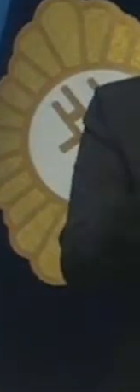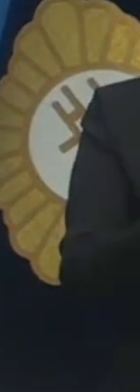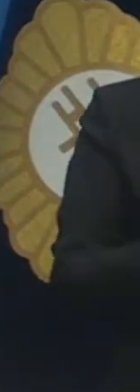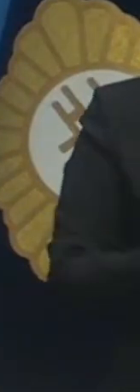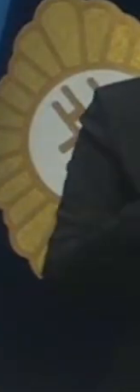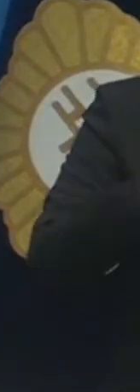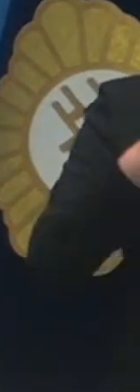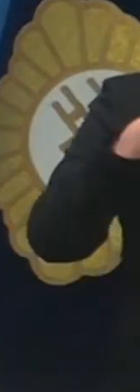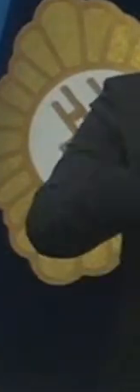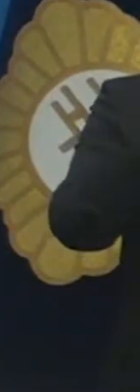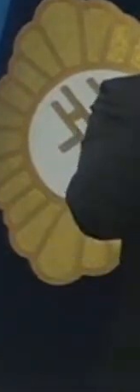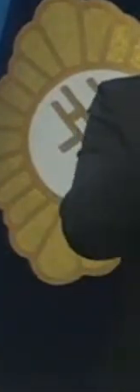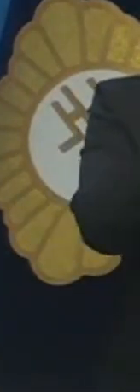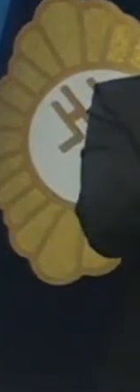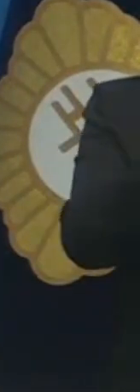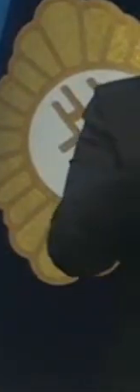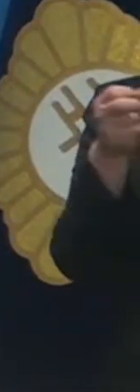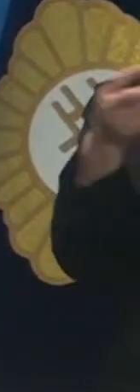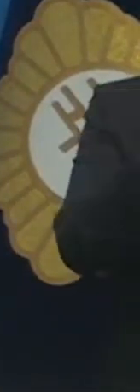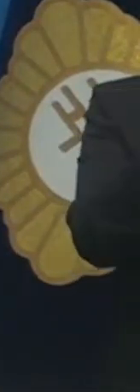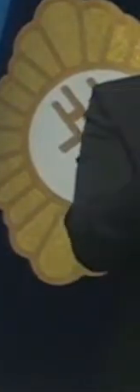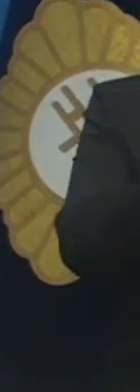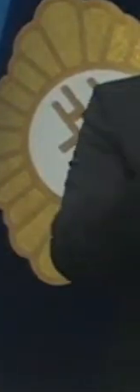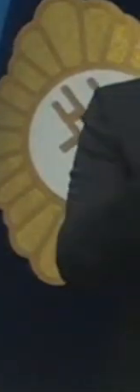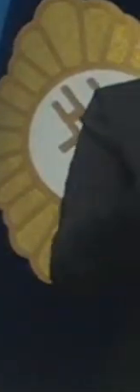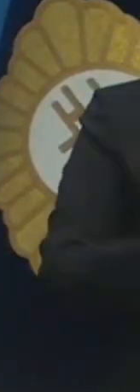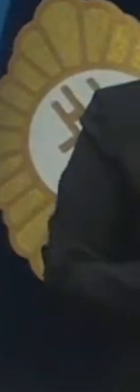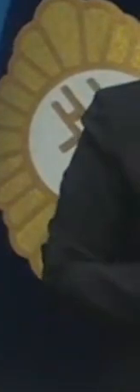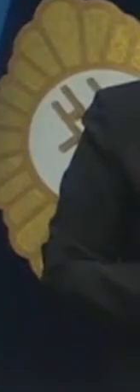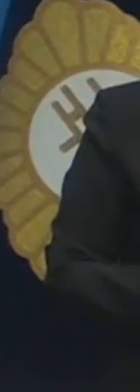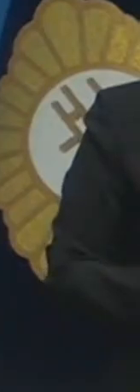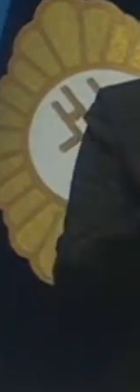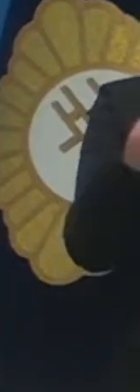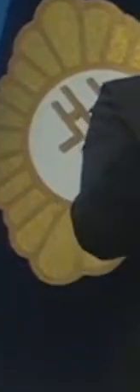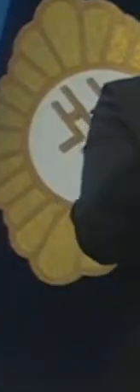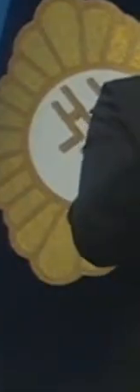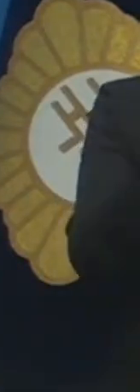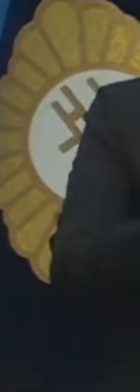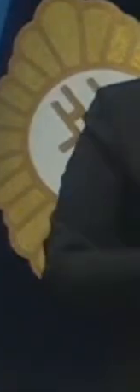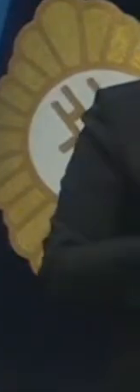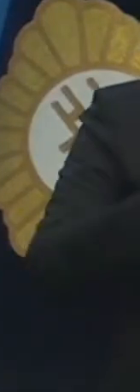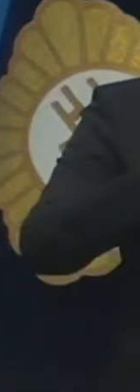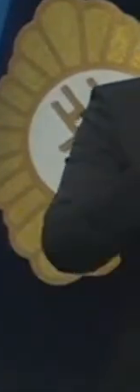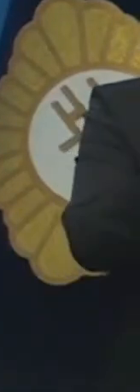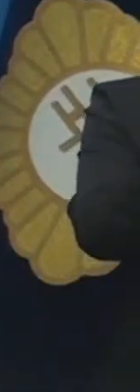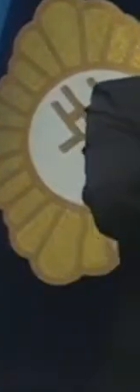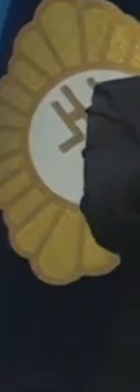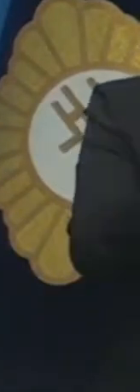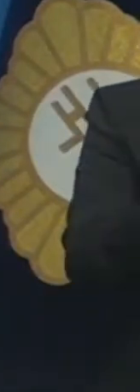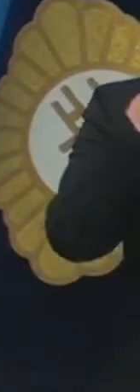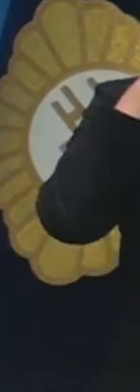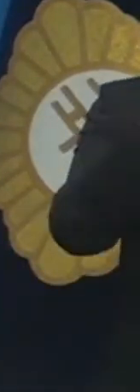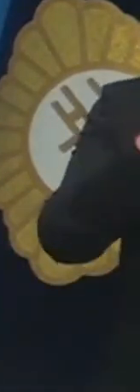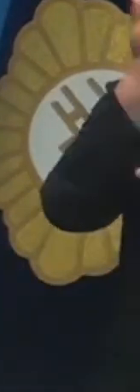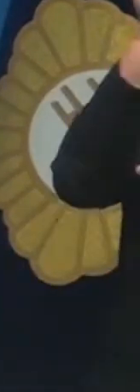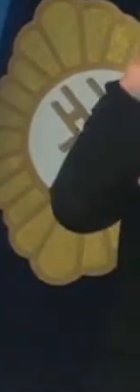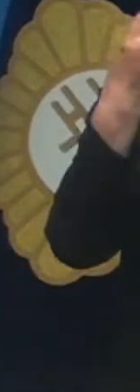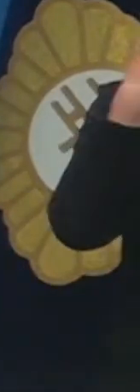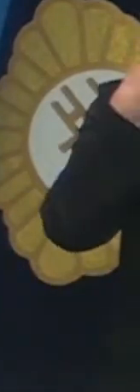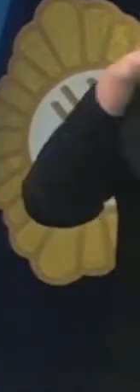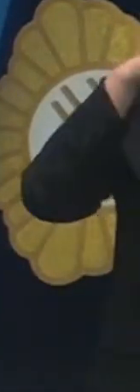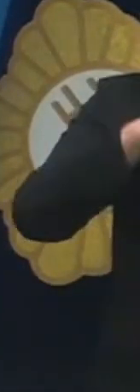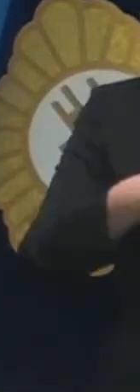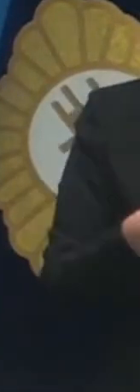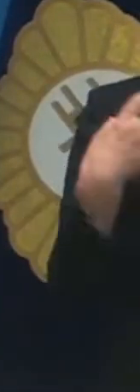실효성 있는 조직으로 거듭나야 합니다. 셋째, 교육부는 연구윤리